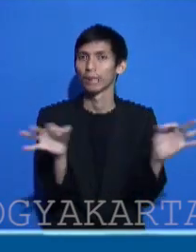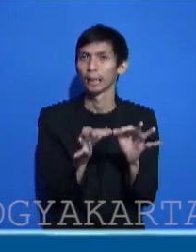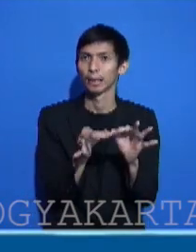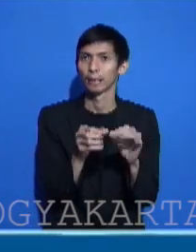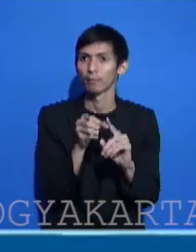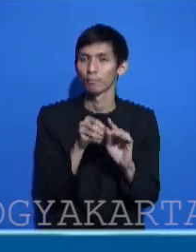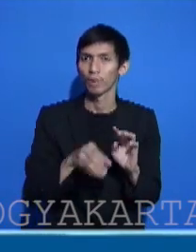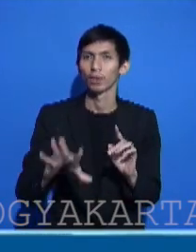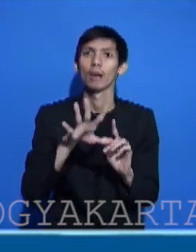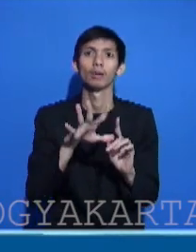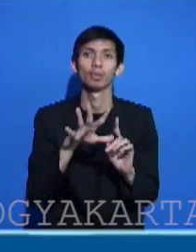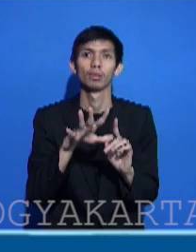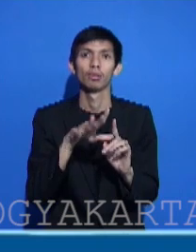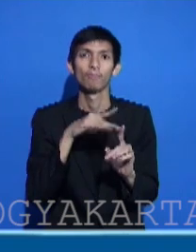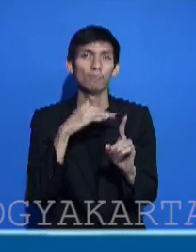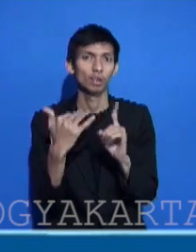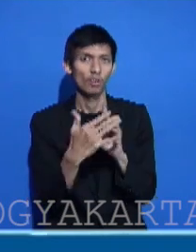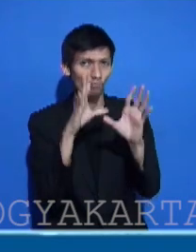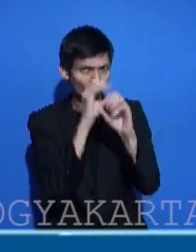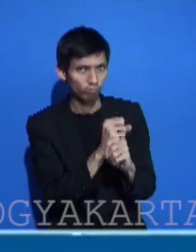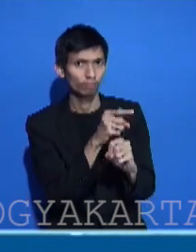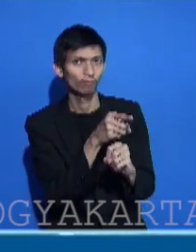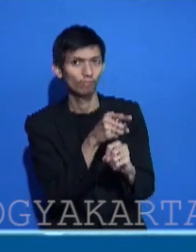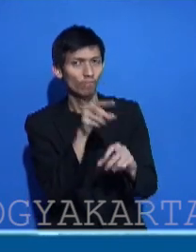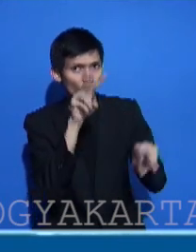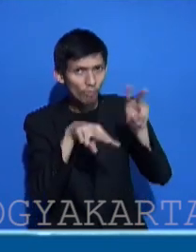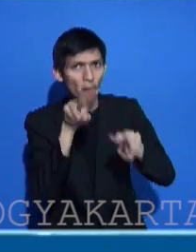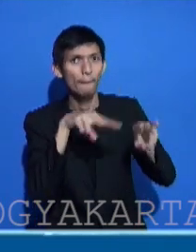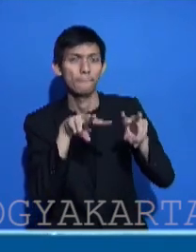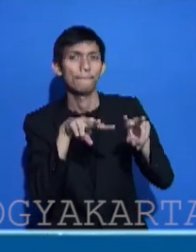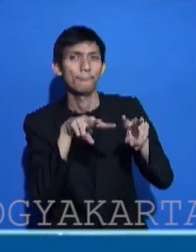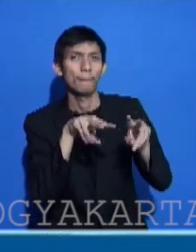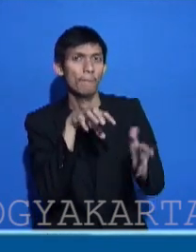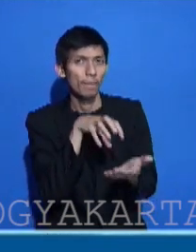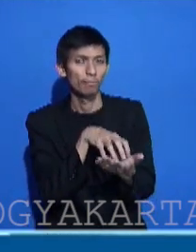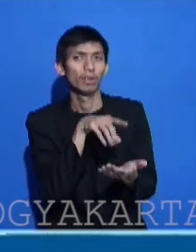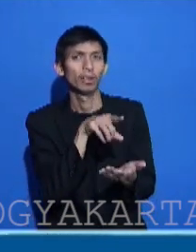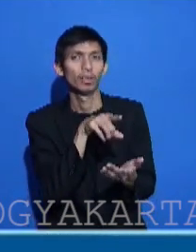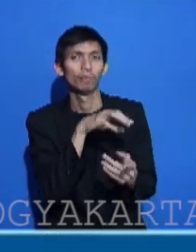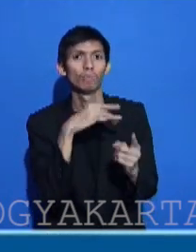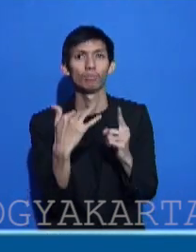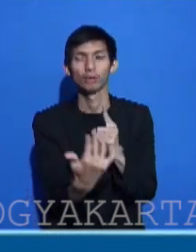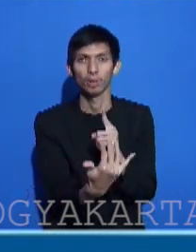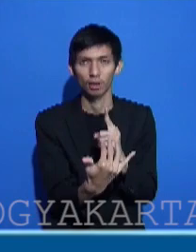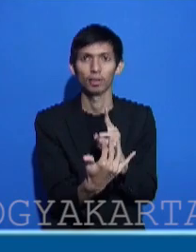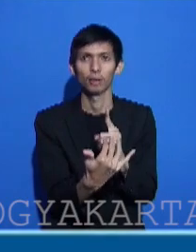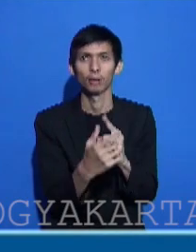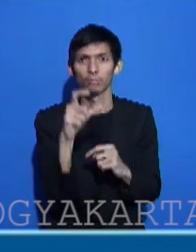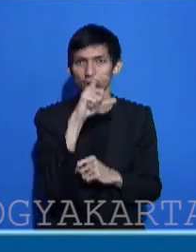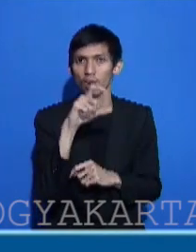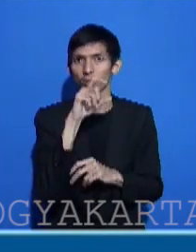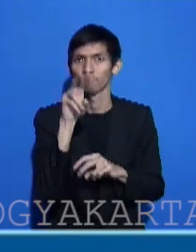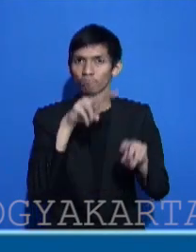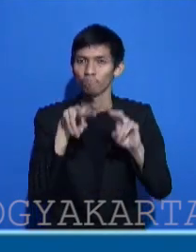dudut kawigatosaning warga masyarakat. Ing papan menika warga masyarakat boten namung pados sesawangan